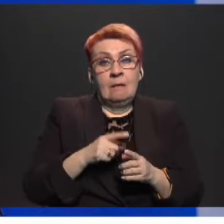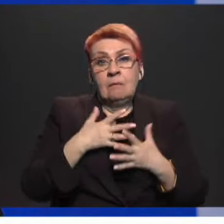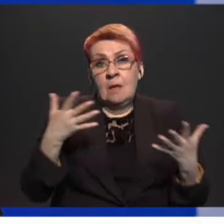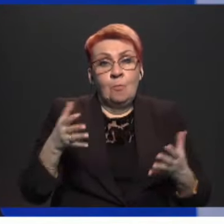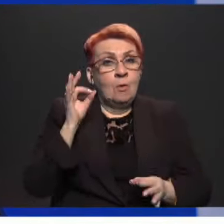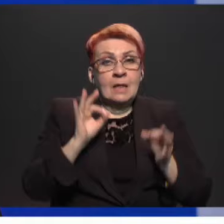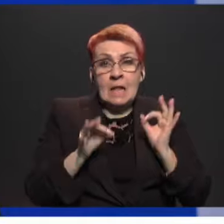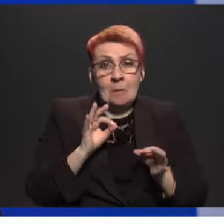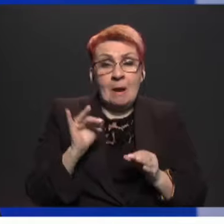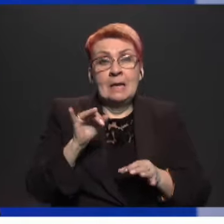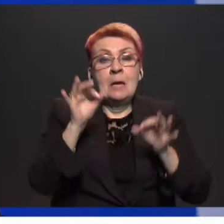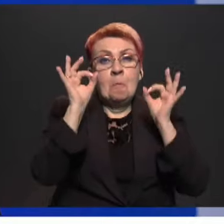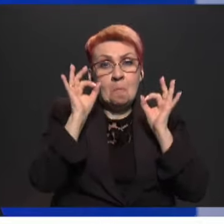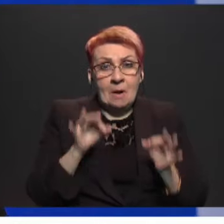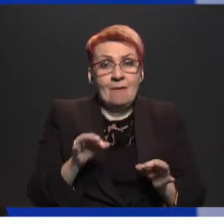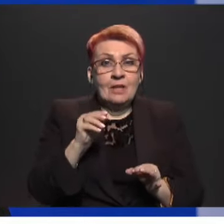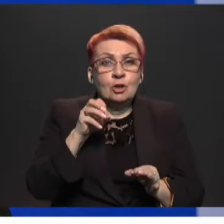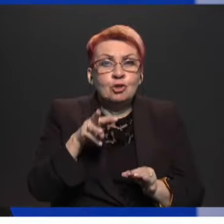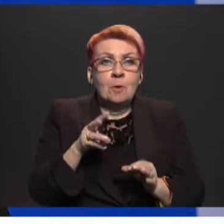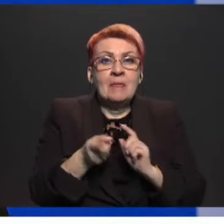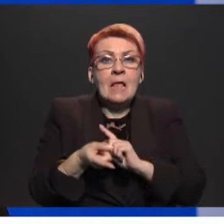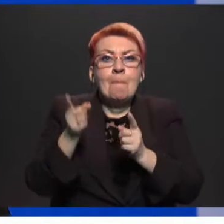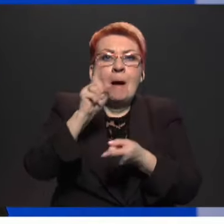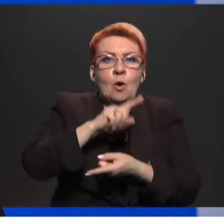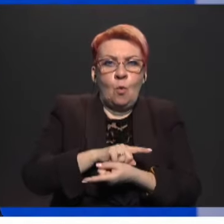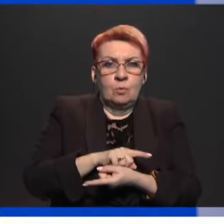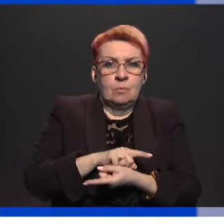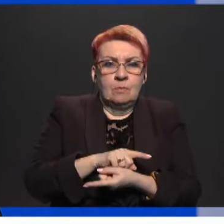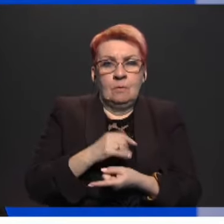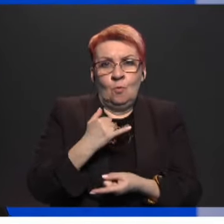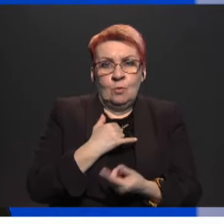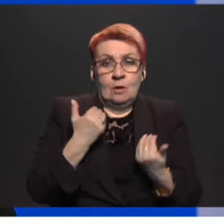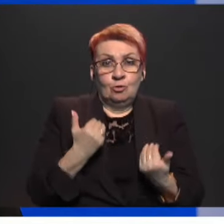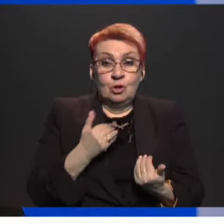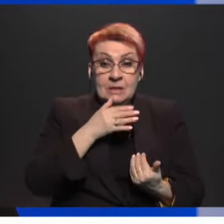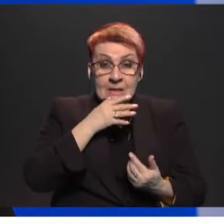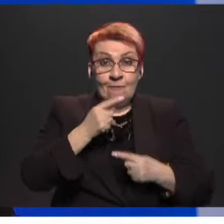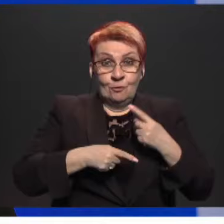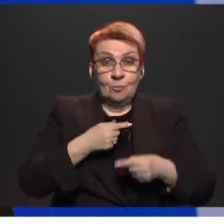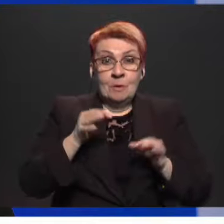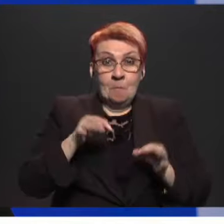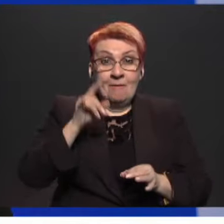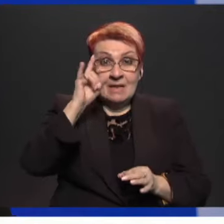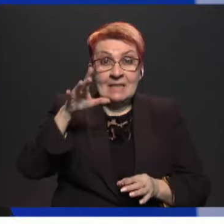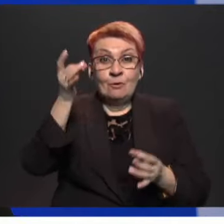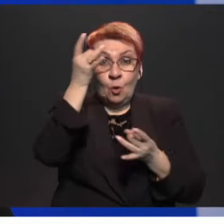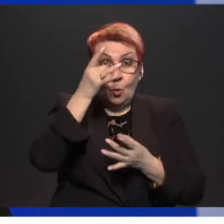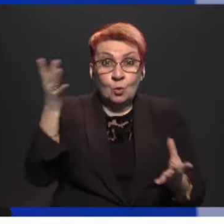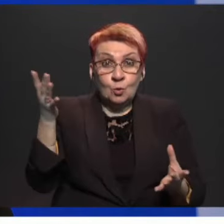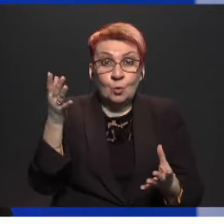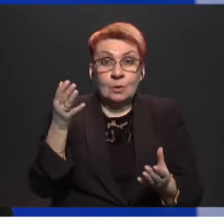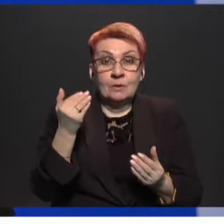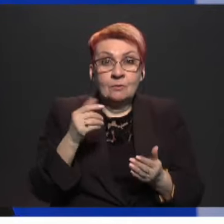нормально и наиболее правильно, чем наоборот. У нас сейчас в современной православной культуре более принято